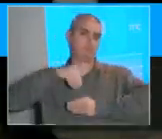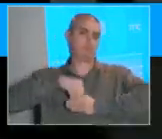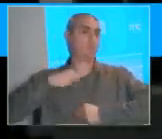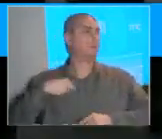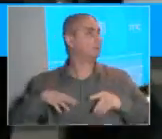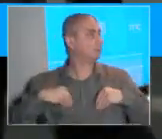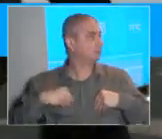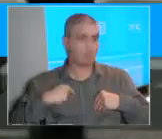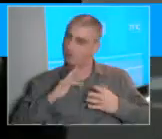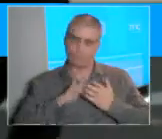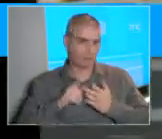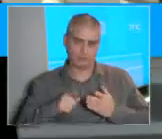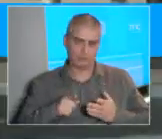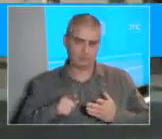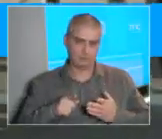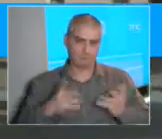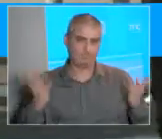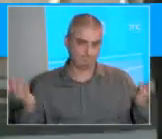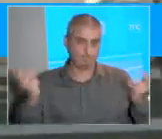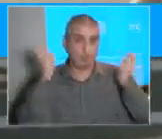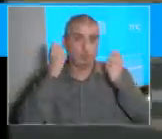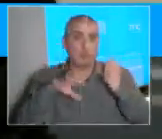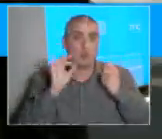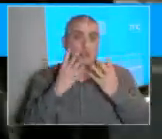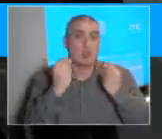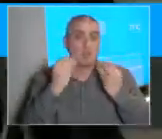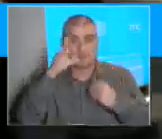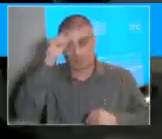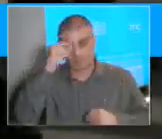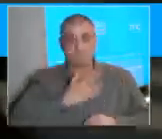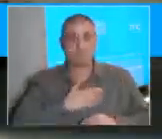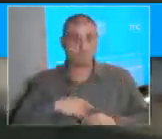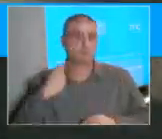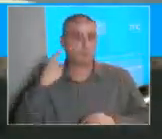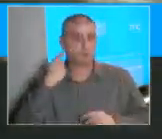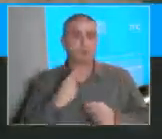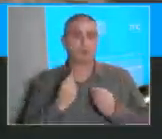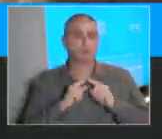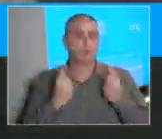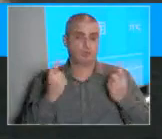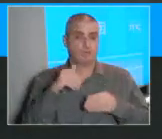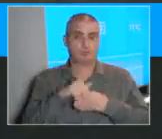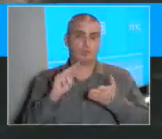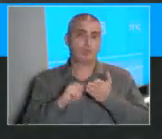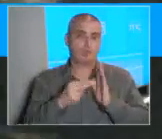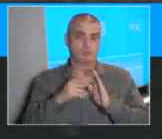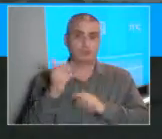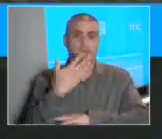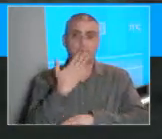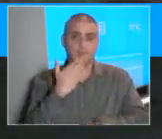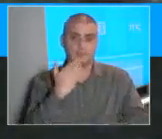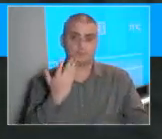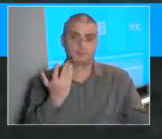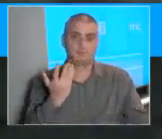מסכימה איתך, אנחנו לא נמצאים במקום הזה. הופתענו לגלות שהרבה מאוד גברים רוצים לשמוע קול אחר במפה הפוליטית של מדינת